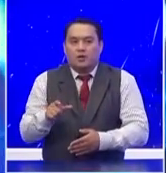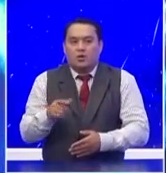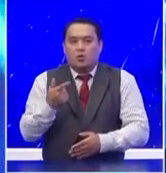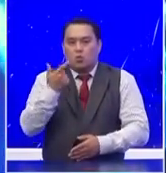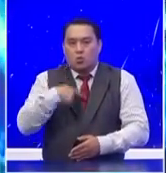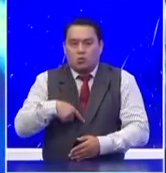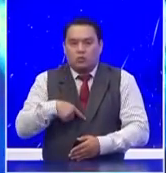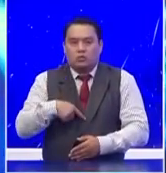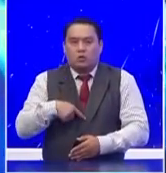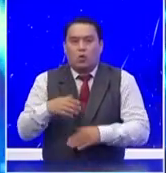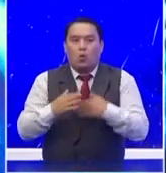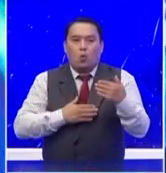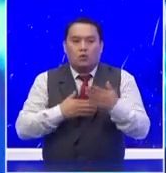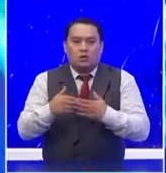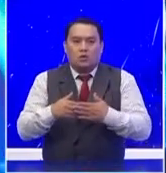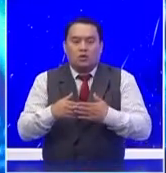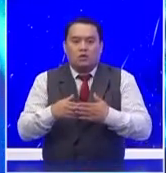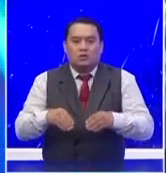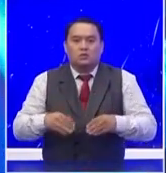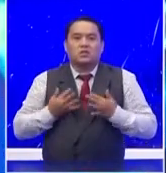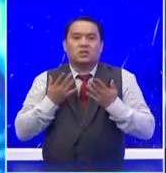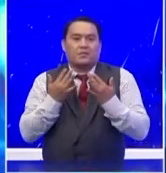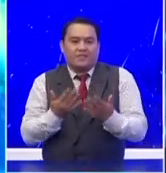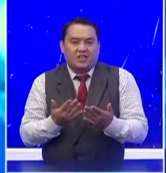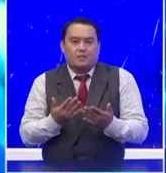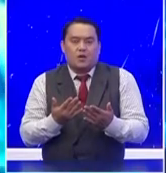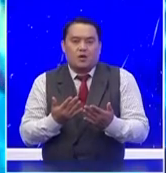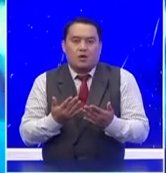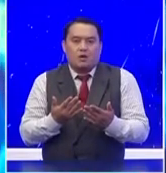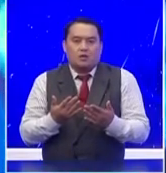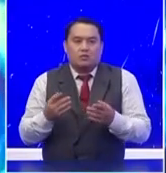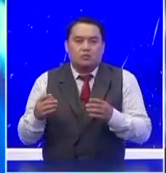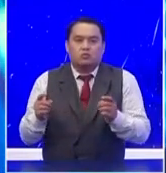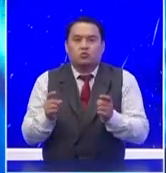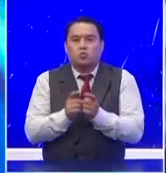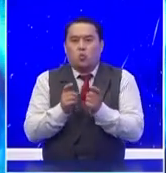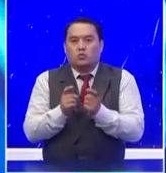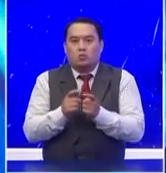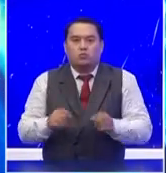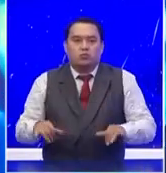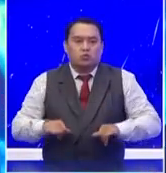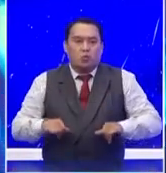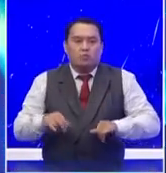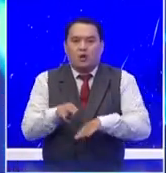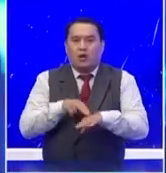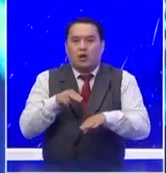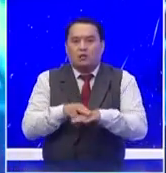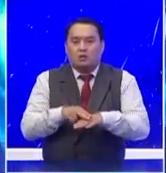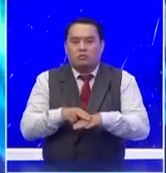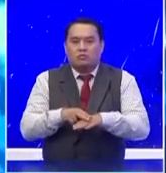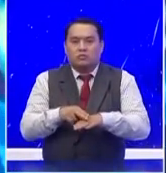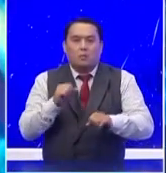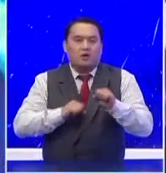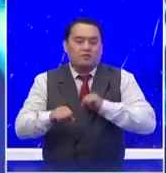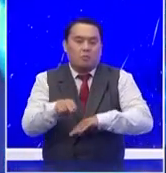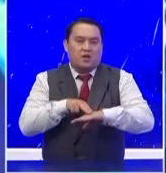өз қолдарына беруді талап етіп, жанжал шығарды. Бұзақылық жасап, полицейлерге